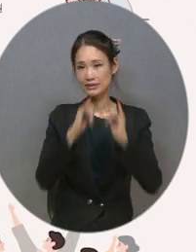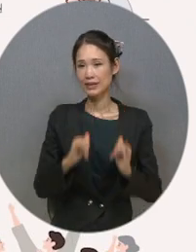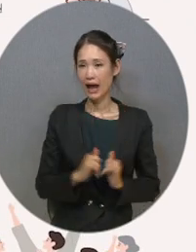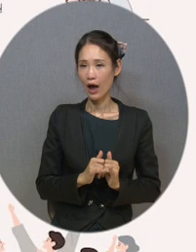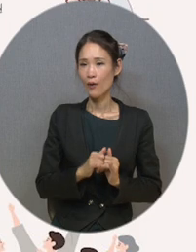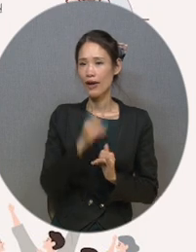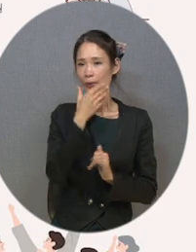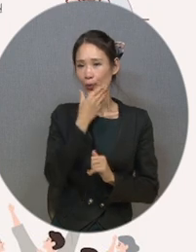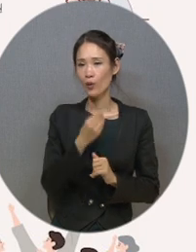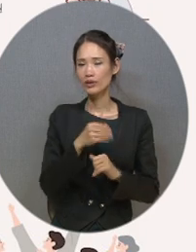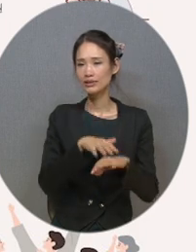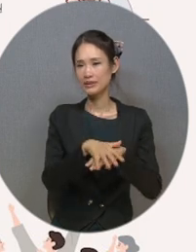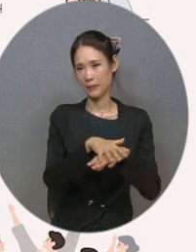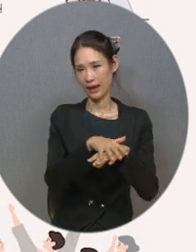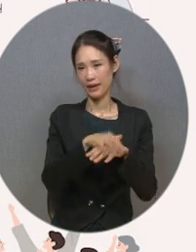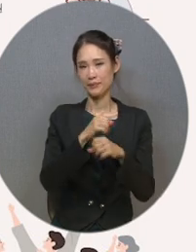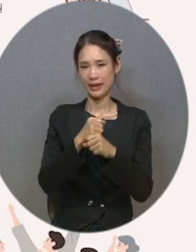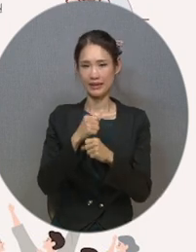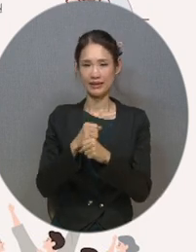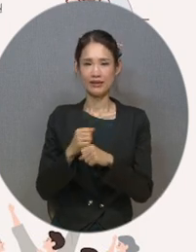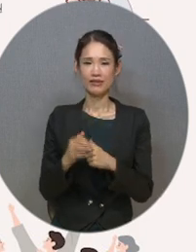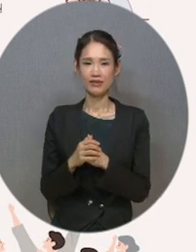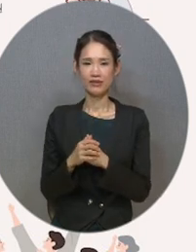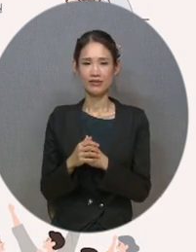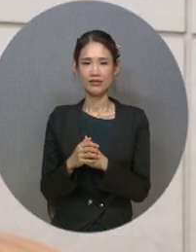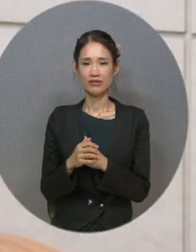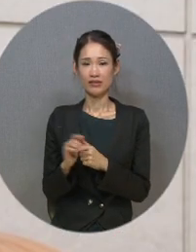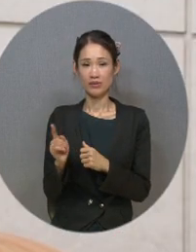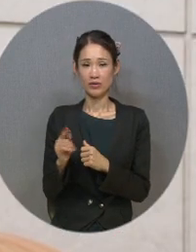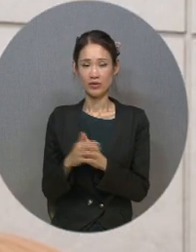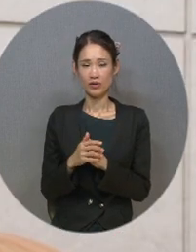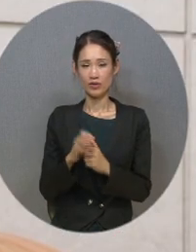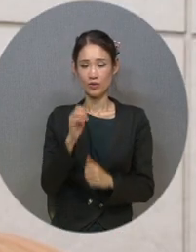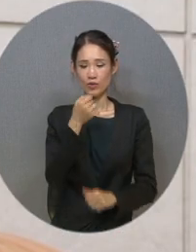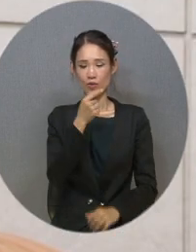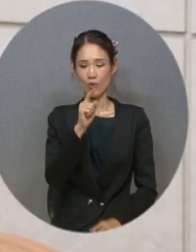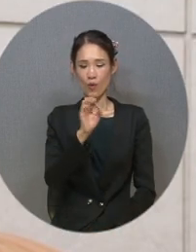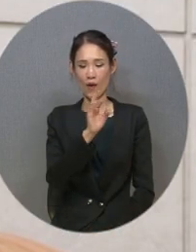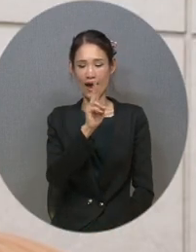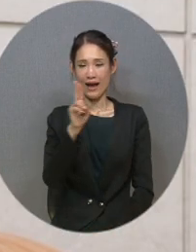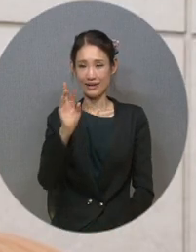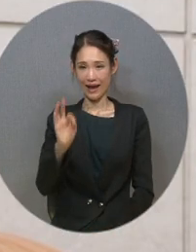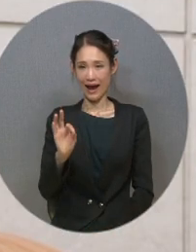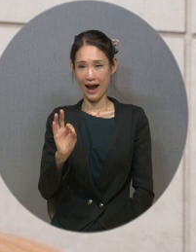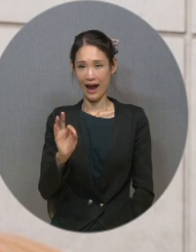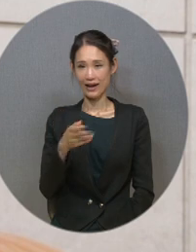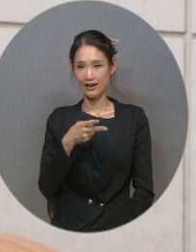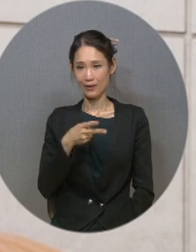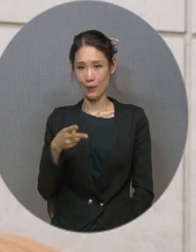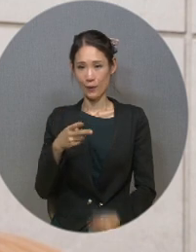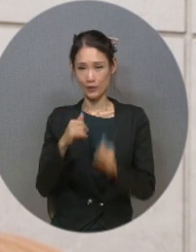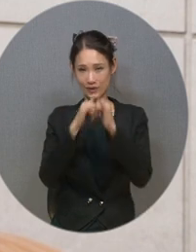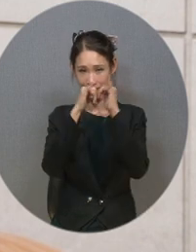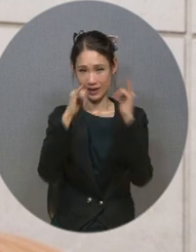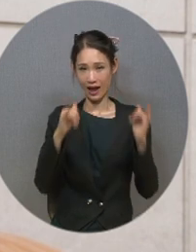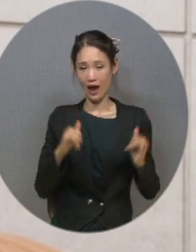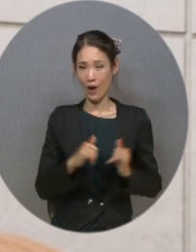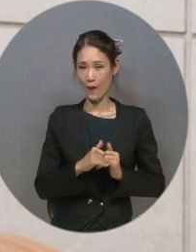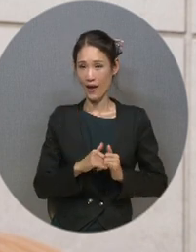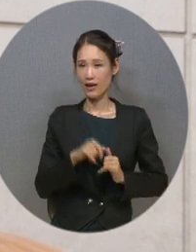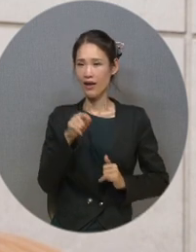사회복지망을 만들어서 그야말로 광양이라는 사회가 가장 살기